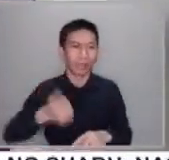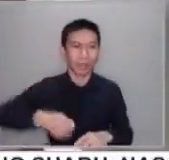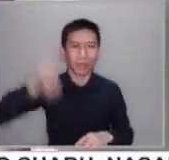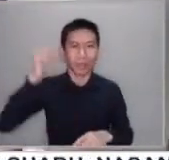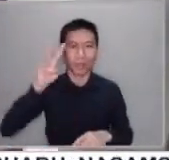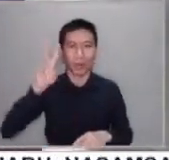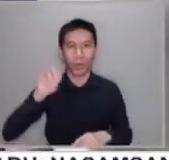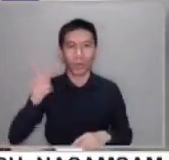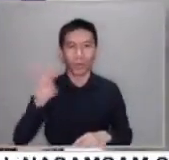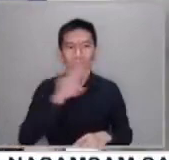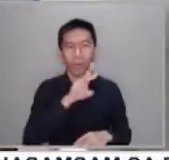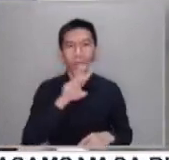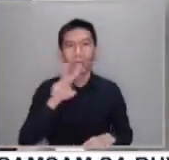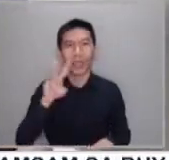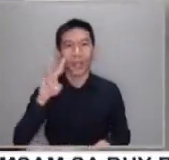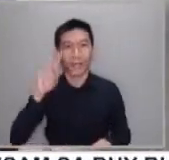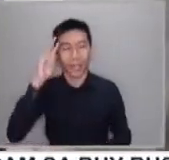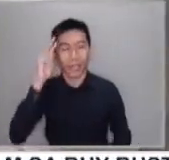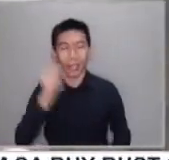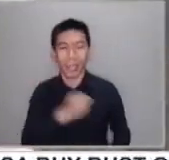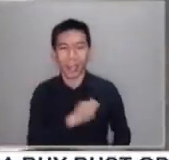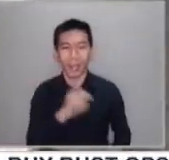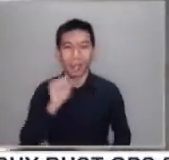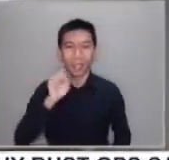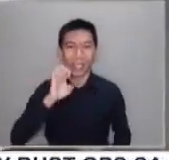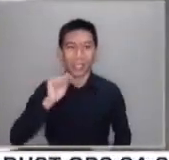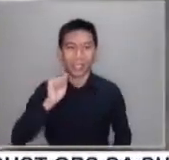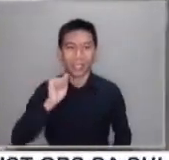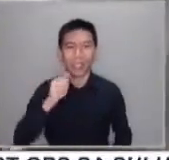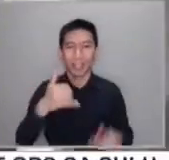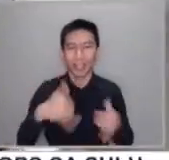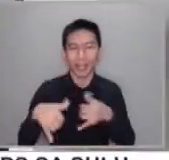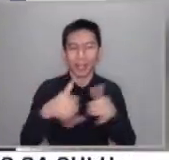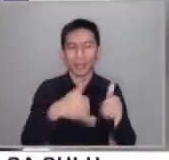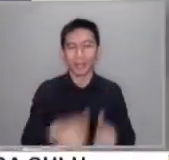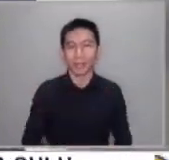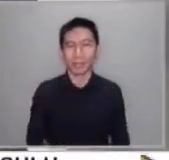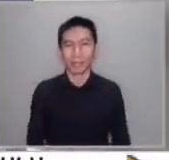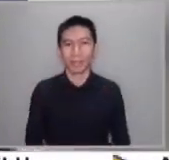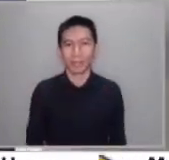Vietnam SEA Games. Para sa Rise and Shine Pilipinas, Kay Asuncion.